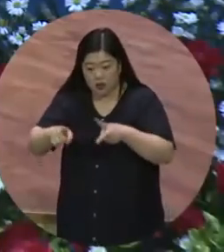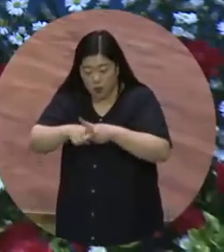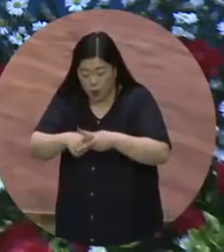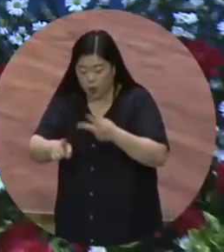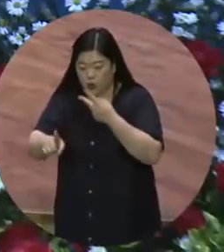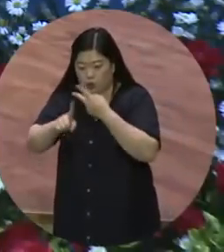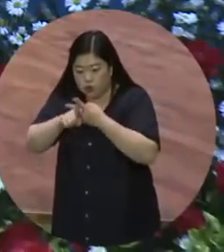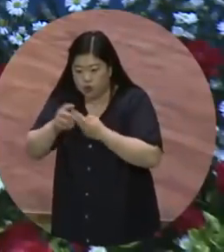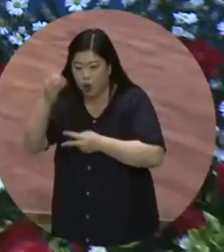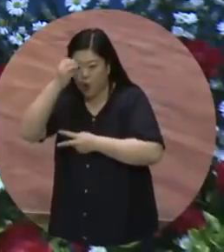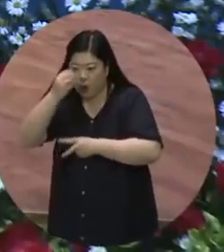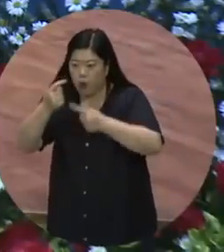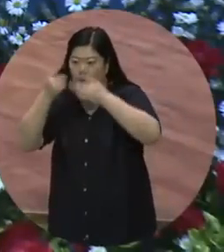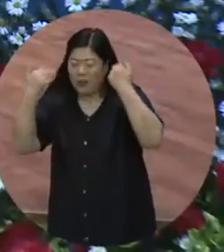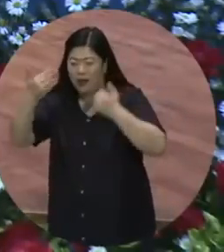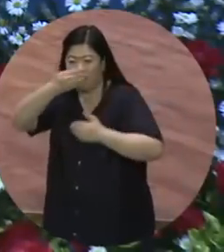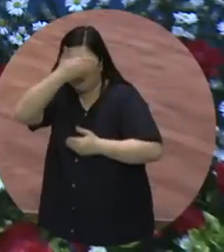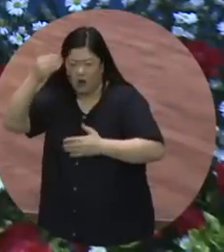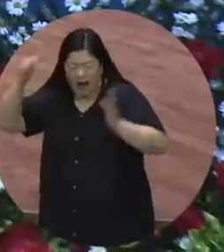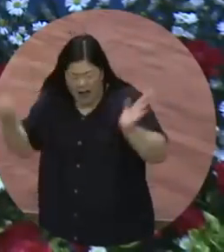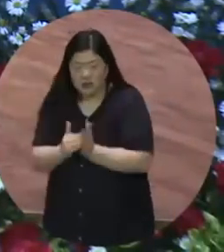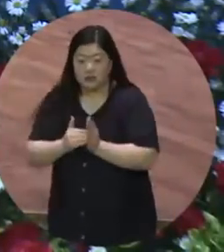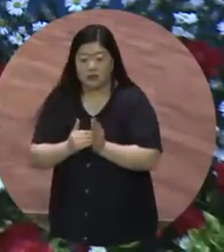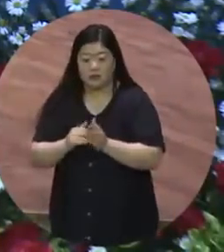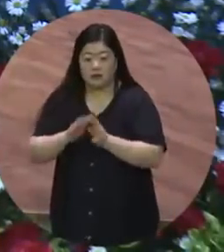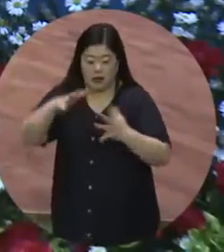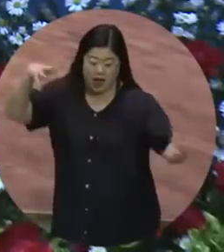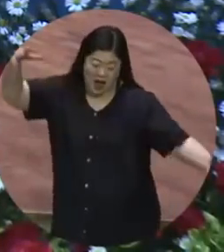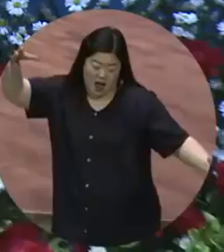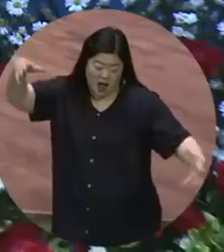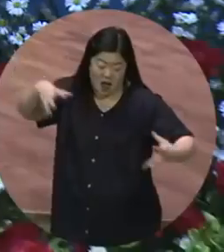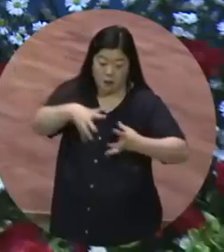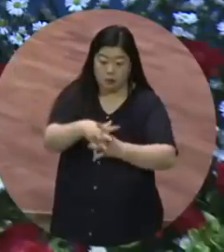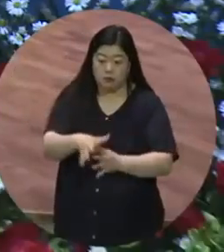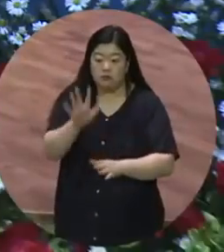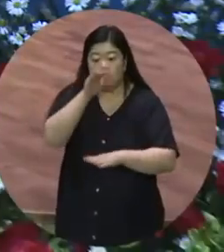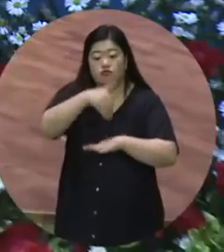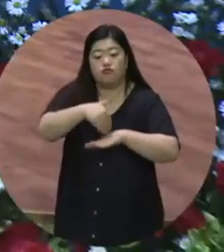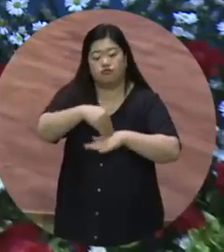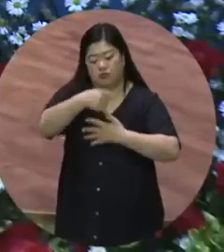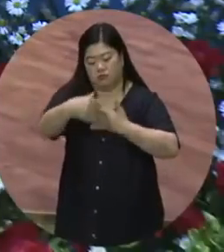언약에 집중된 삶을 살 수 있도록 지금 양육하고